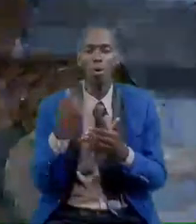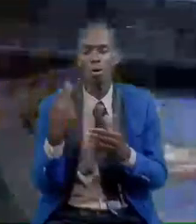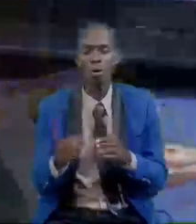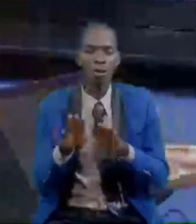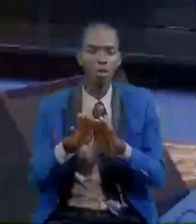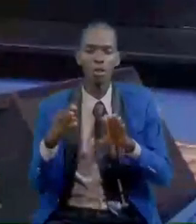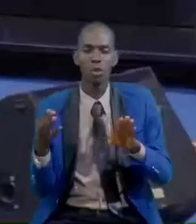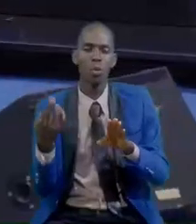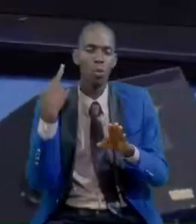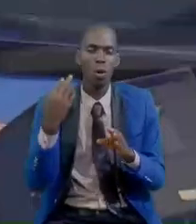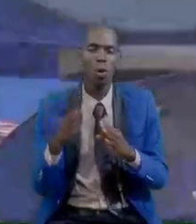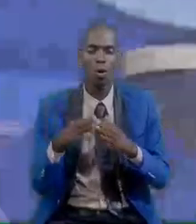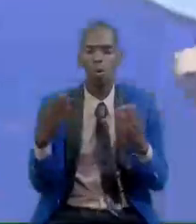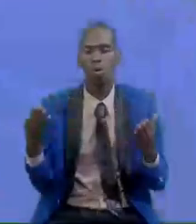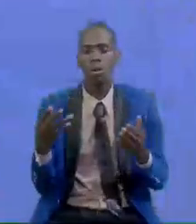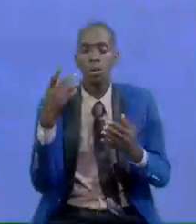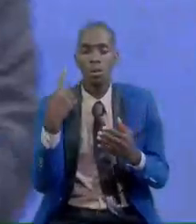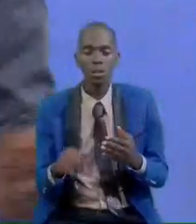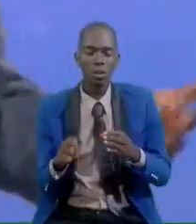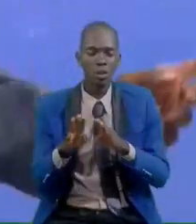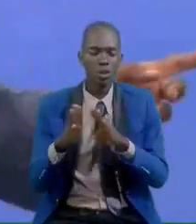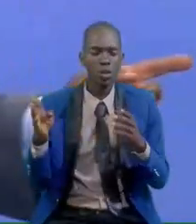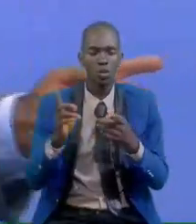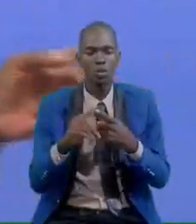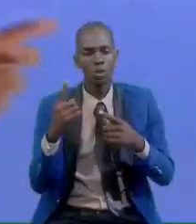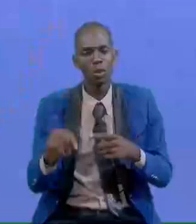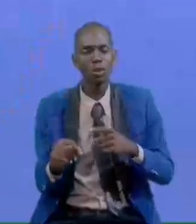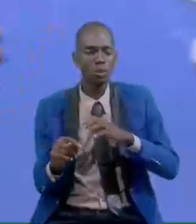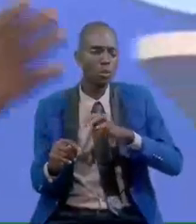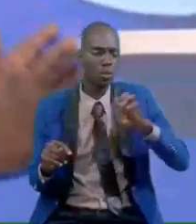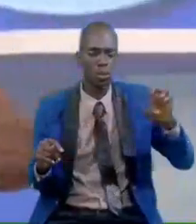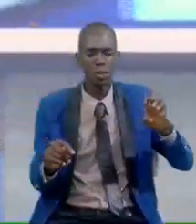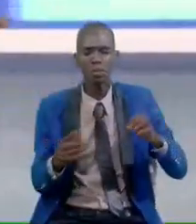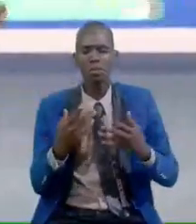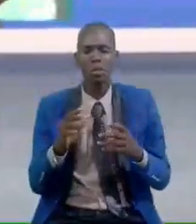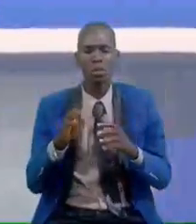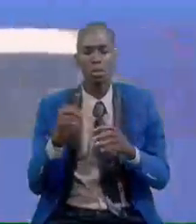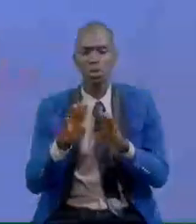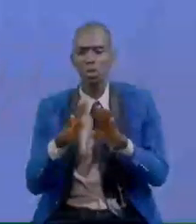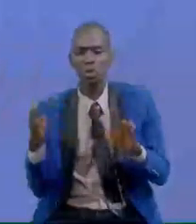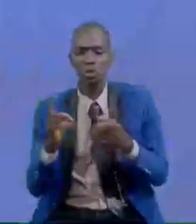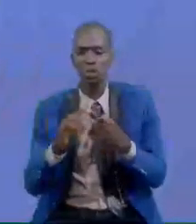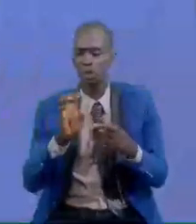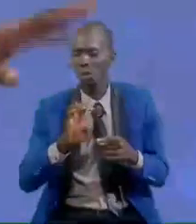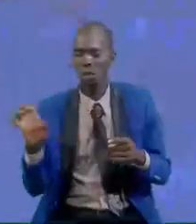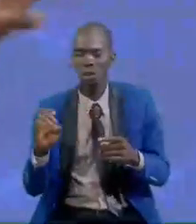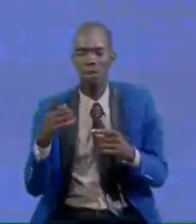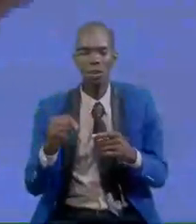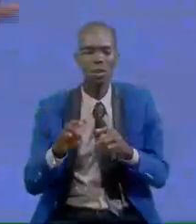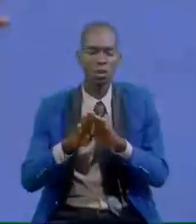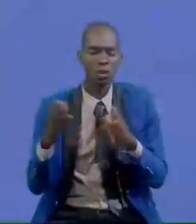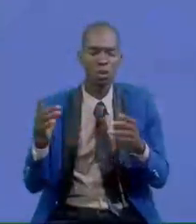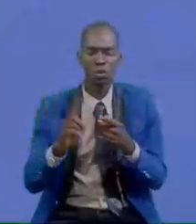Toutes les portes. Les portes menant à l'est, à l'ouest, au sud, au nord. Les portes de toutes